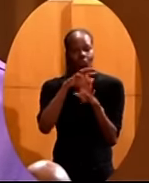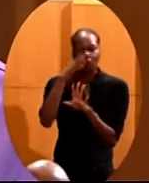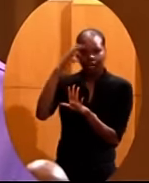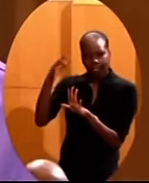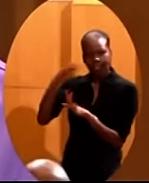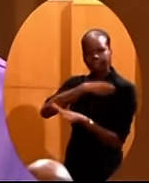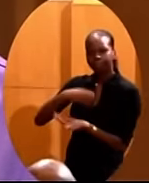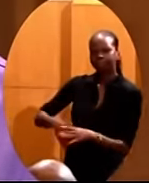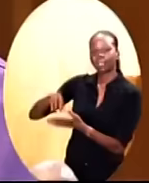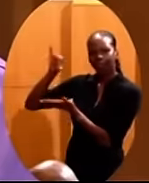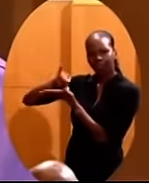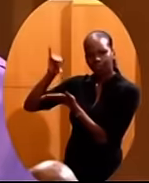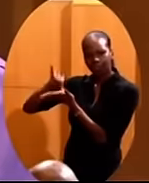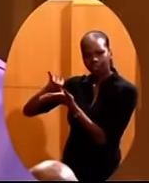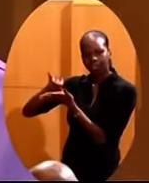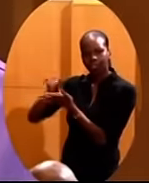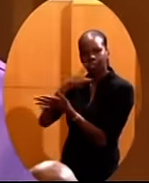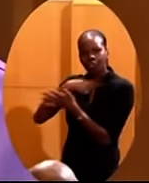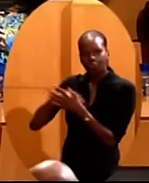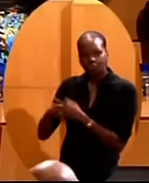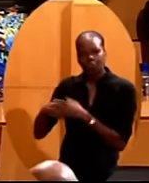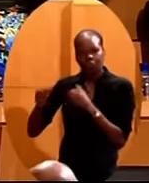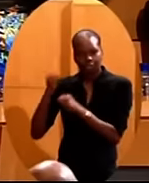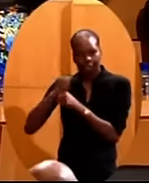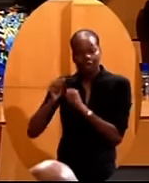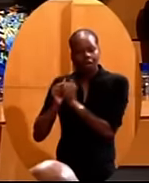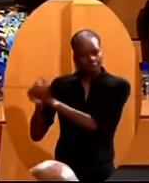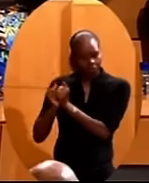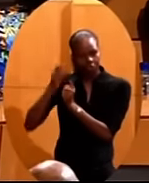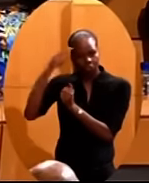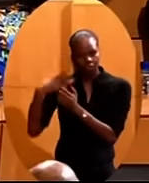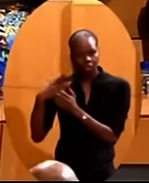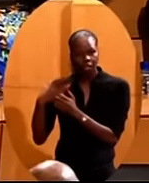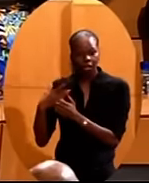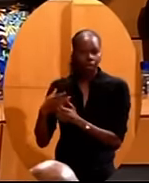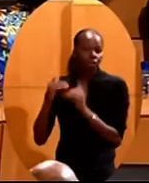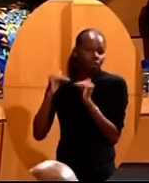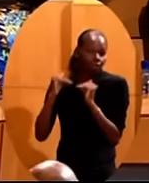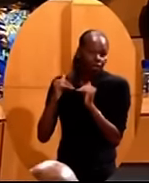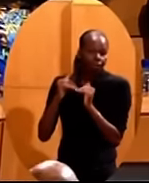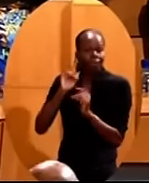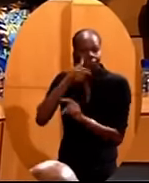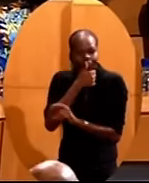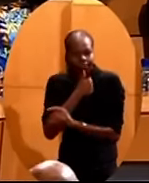for de France nous serons pour cela même si ça nous coûte